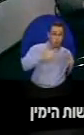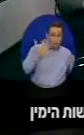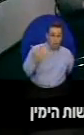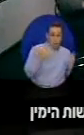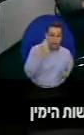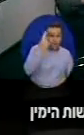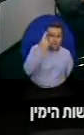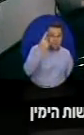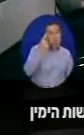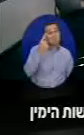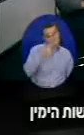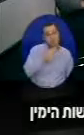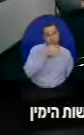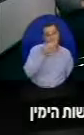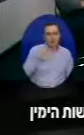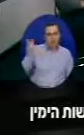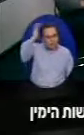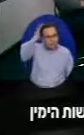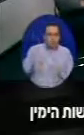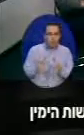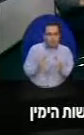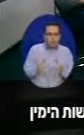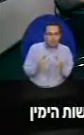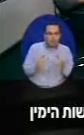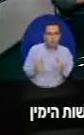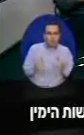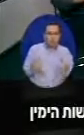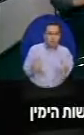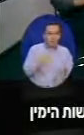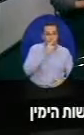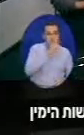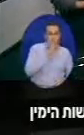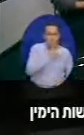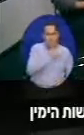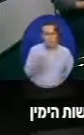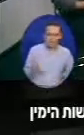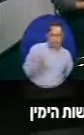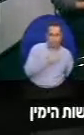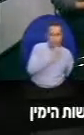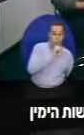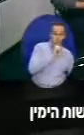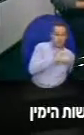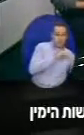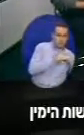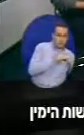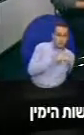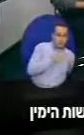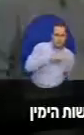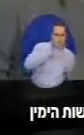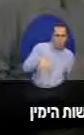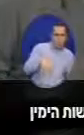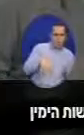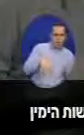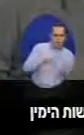וזו שאלה משמעותית. בנט תופס כוח, ומה שאתה רואה עם נתניהו, הוא נע בין שני כתבים. אחד לא רוצה בחירות בכלל, בגלל כל